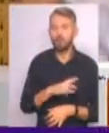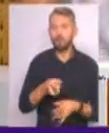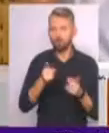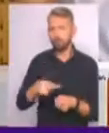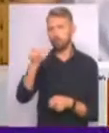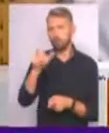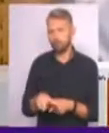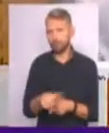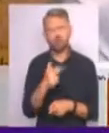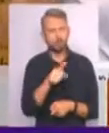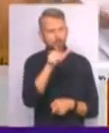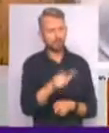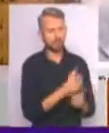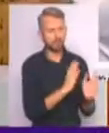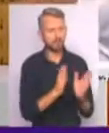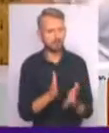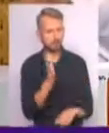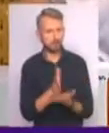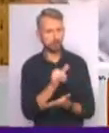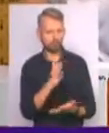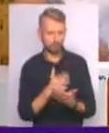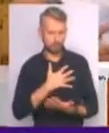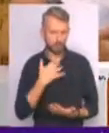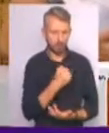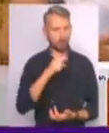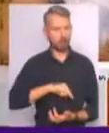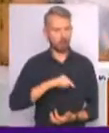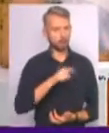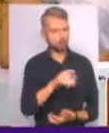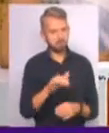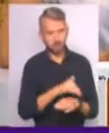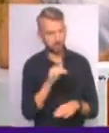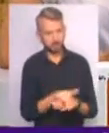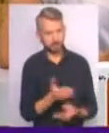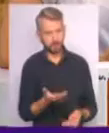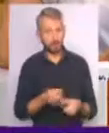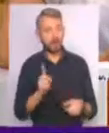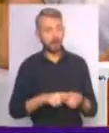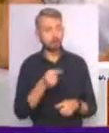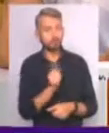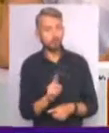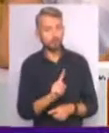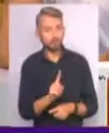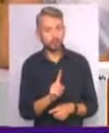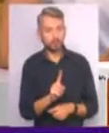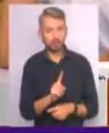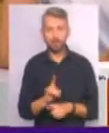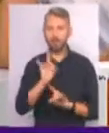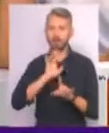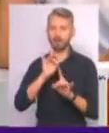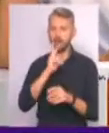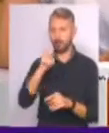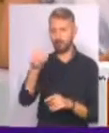склала. Вот он система. То есть у этого человека есть сила воли, есть характер. Он молодец. В общем-то, это те вещи, которые нужны для